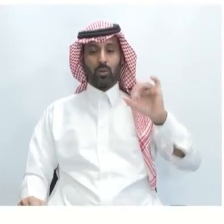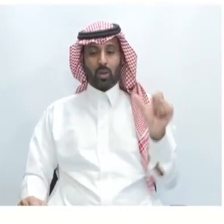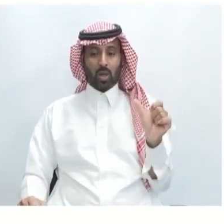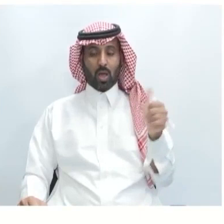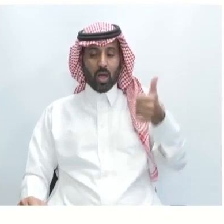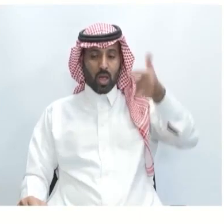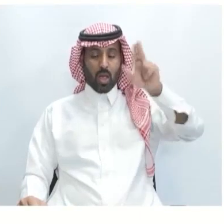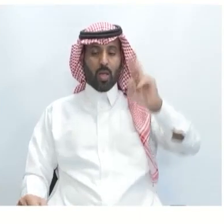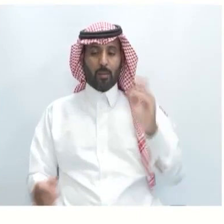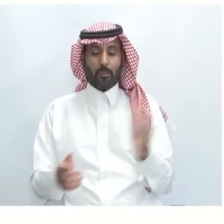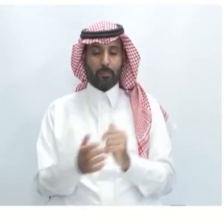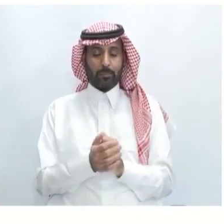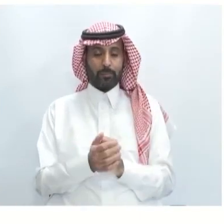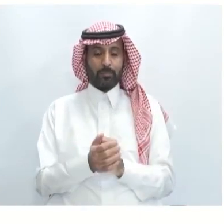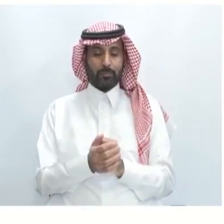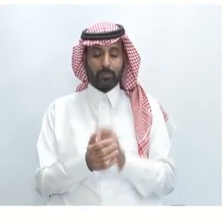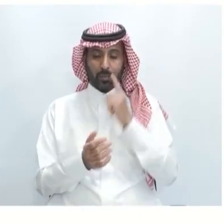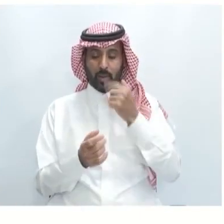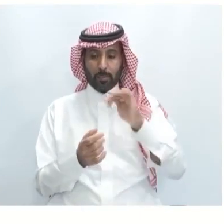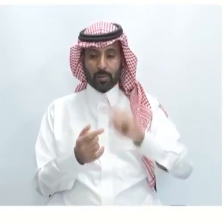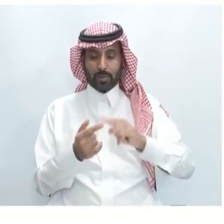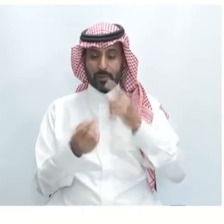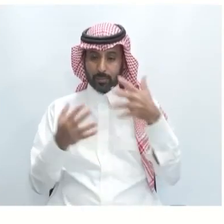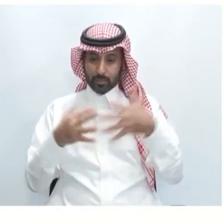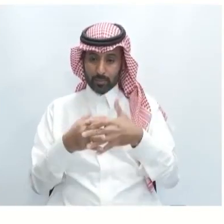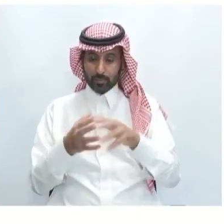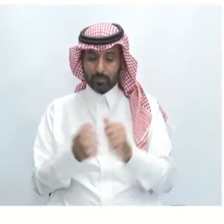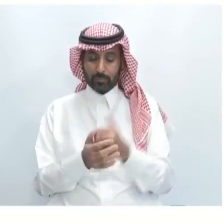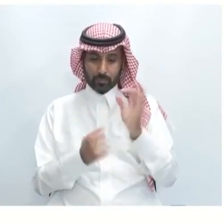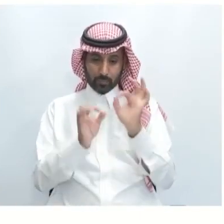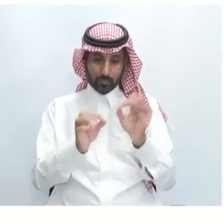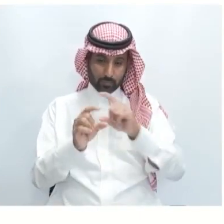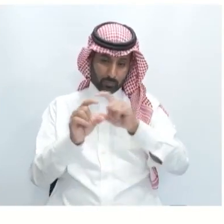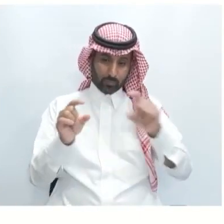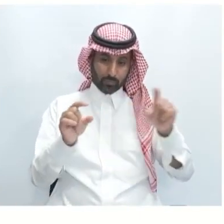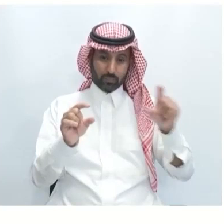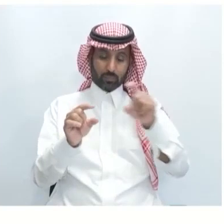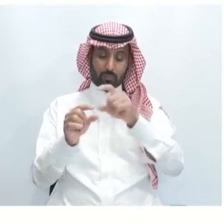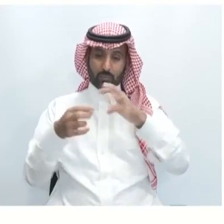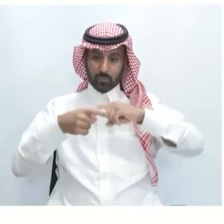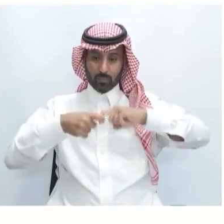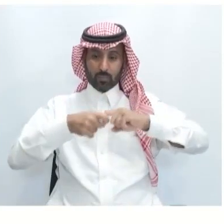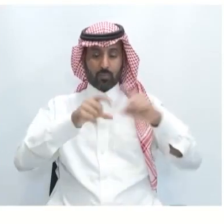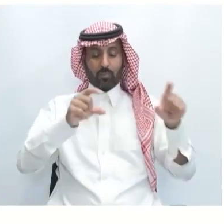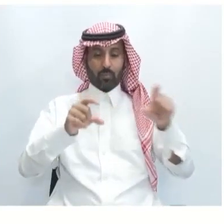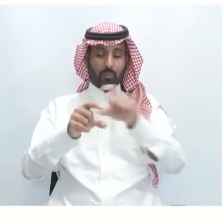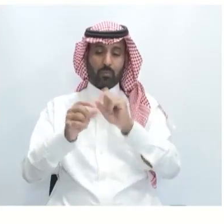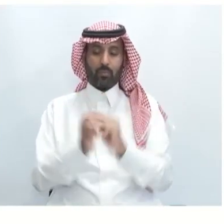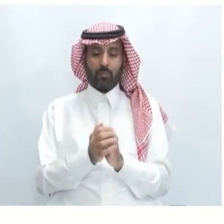بوليمرات عضويه تتكون من احماض امينيه مرتبطه معا بترتيب معين مثل